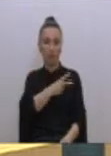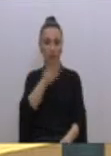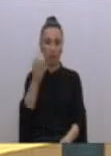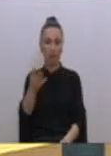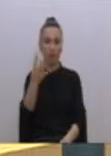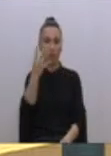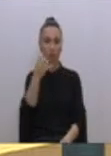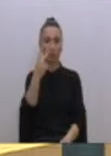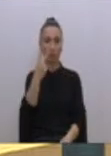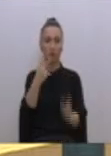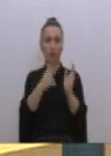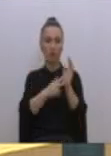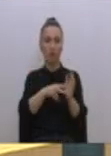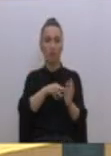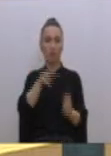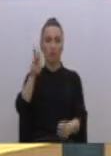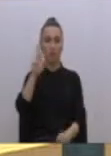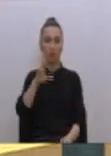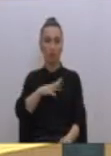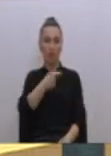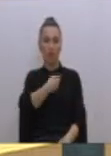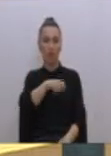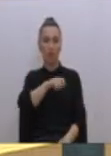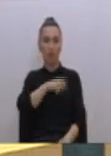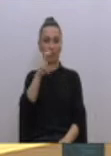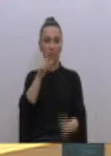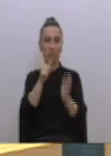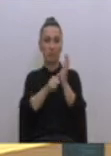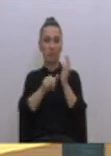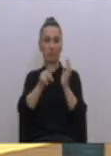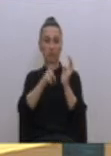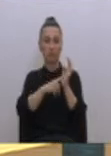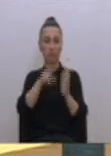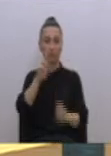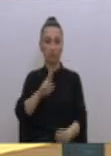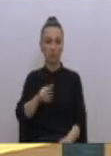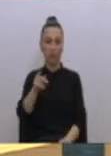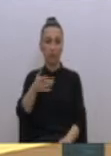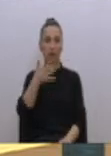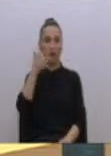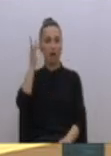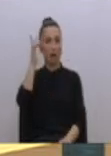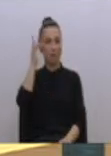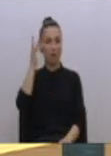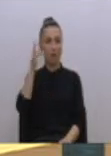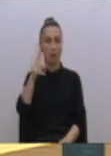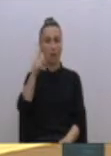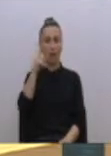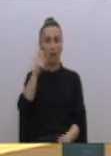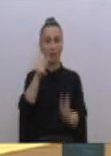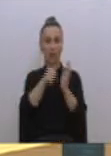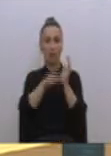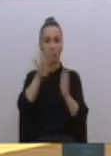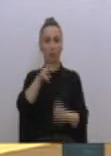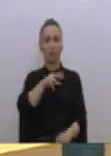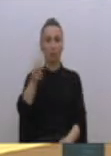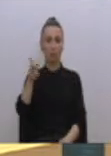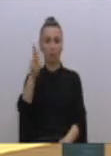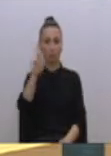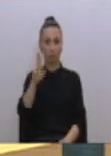tot ca să-ți dau 1 miliard dolari și mă uită, e spălent, e sama 67 milioane de dolari, holul americii și este bursa de bitan, asta mă uită 8 milioane de